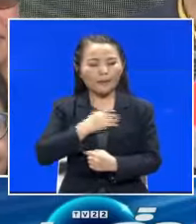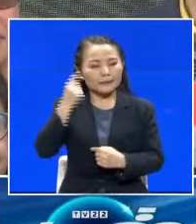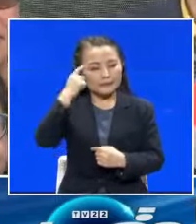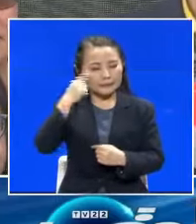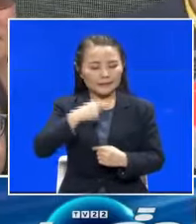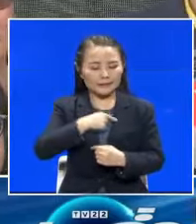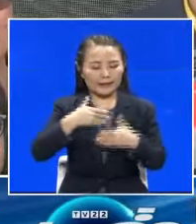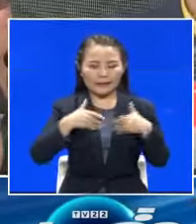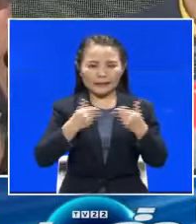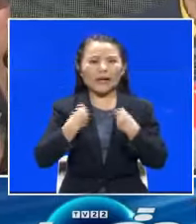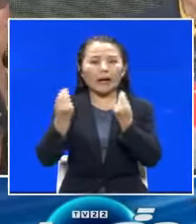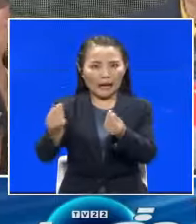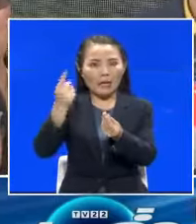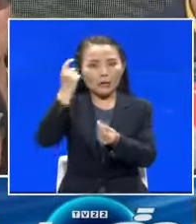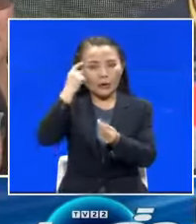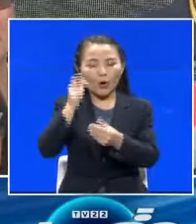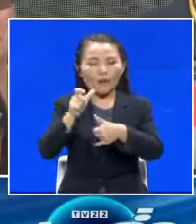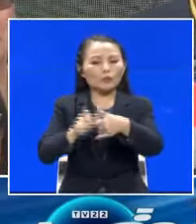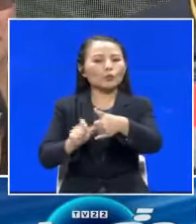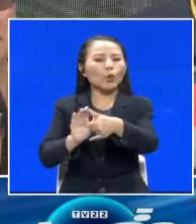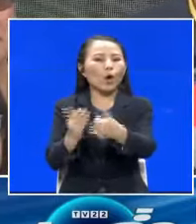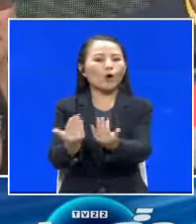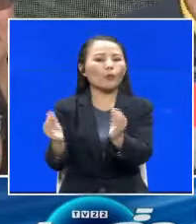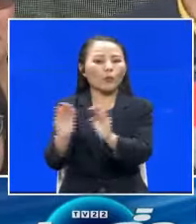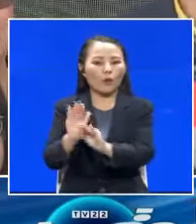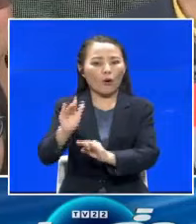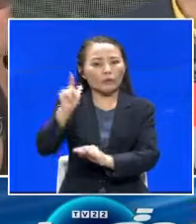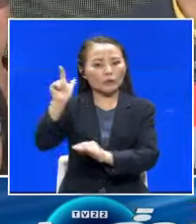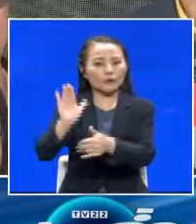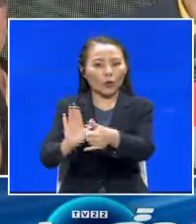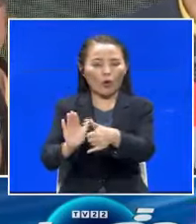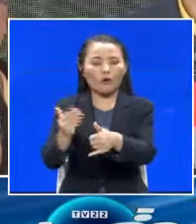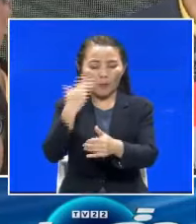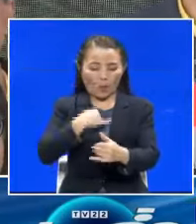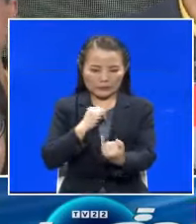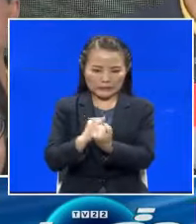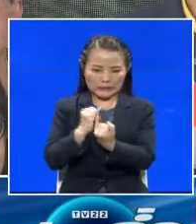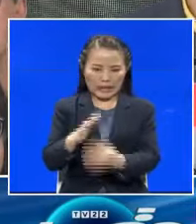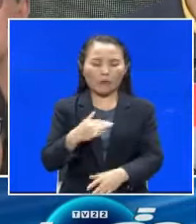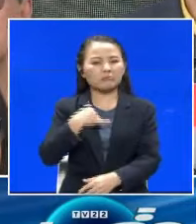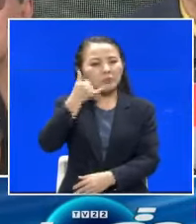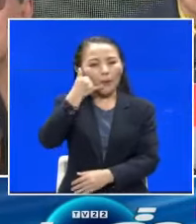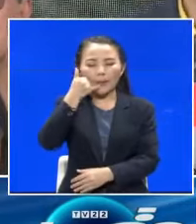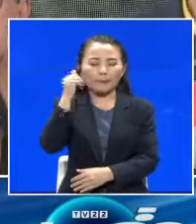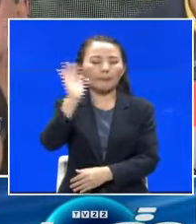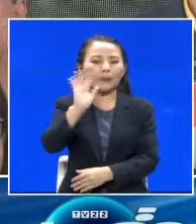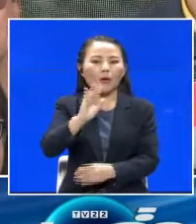แล้วก็ยินดีนะครับก็เป็นเวลาส่วนตัวของท่านกับครอบครัวท่านเราสนิทกันอยู่แล้วเรื่องพวกนี้ไม่จำเป็นต้องโทรหรอกครับนะครับแต่ว่าถ้าเกิดมีโอกาสก็โทร